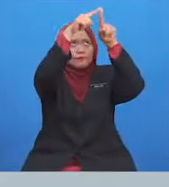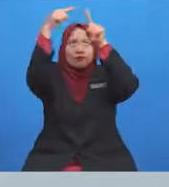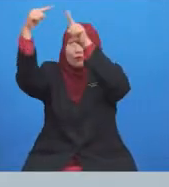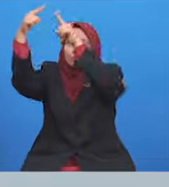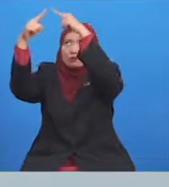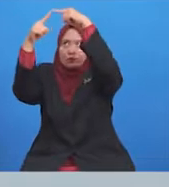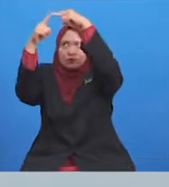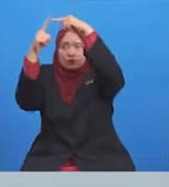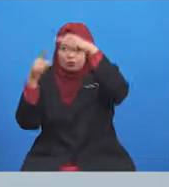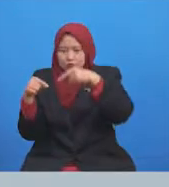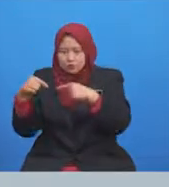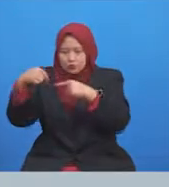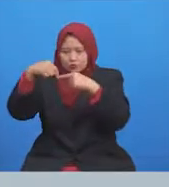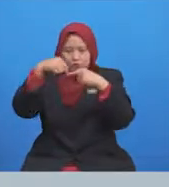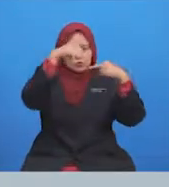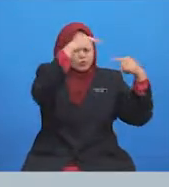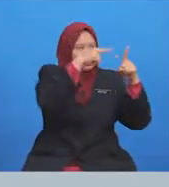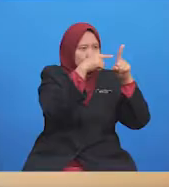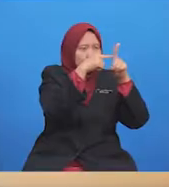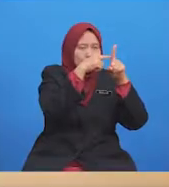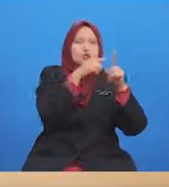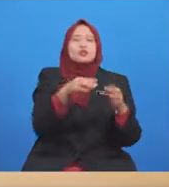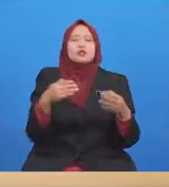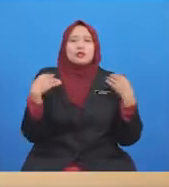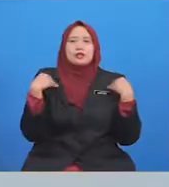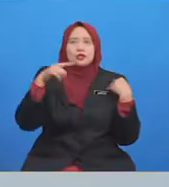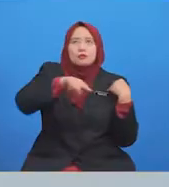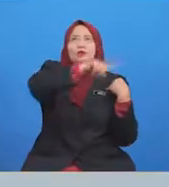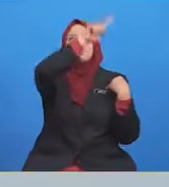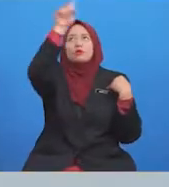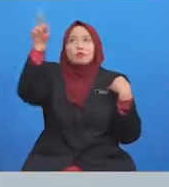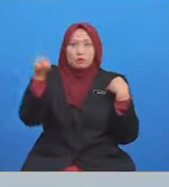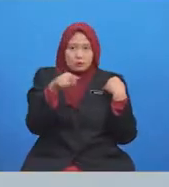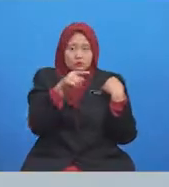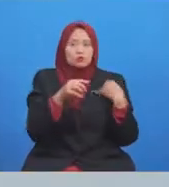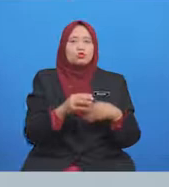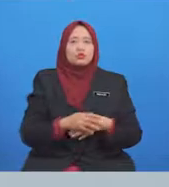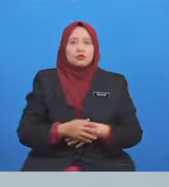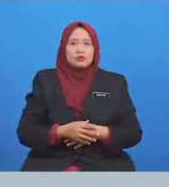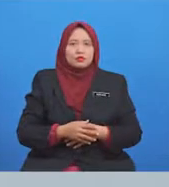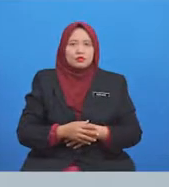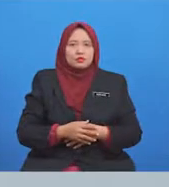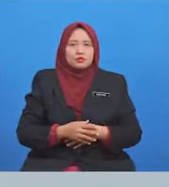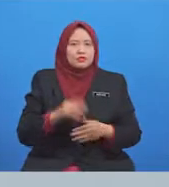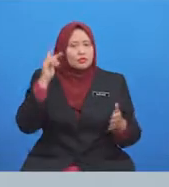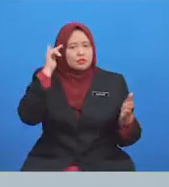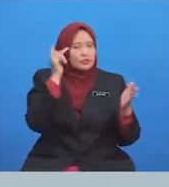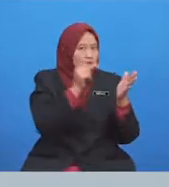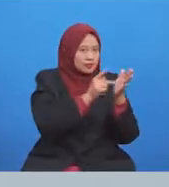pada lilitan bulatan. Mari kita kenali sisi empat